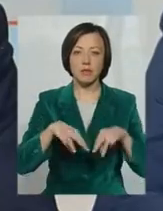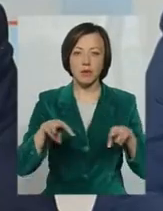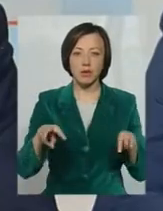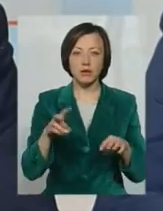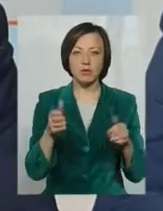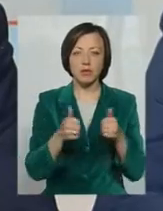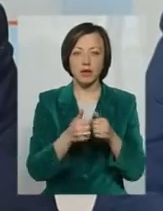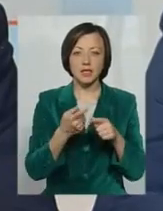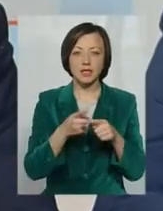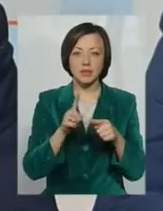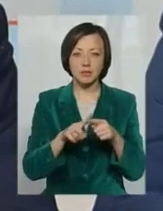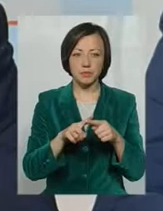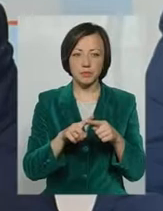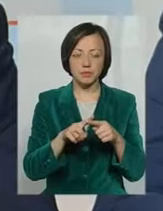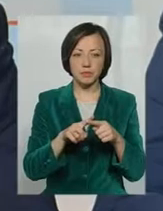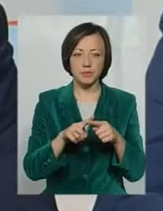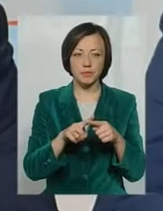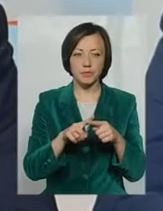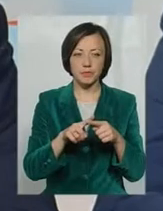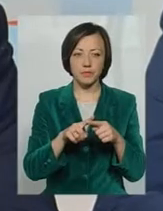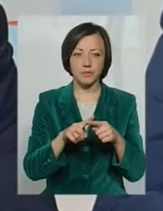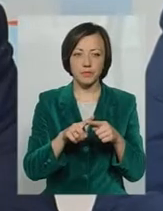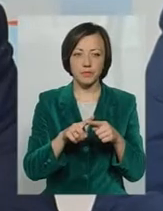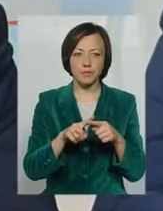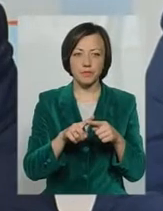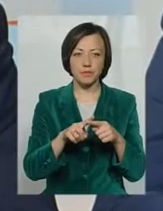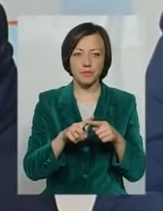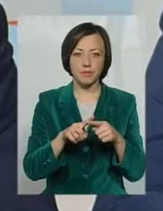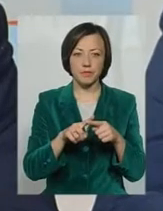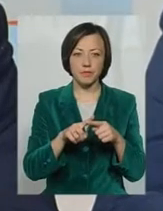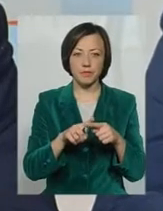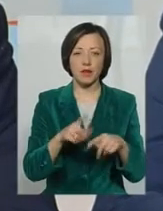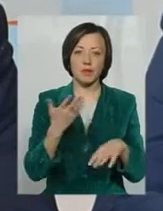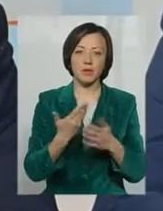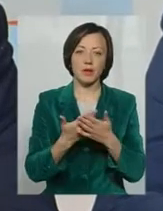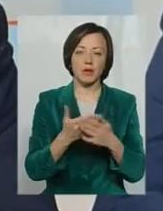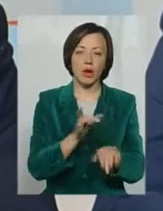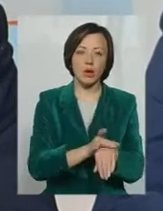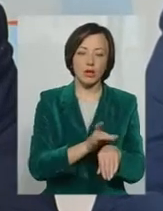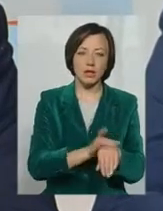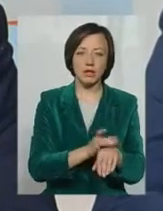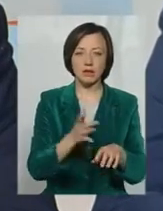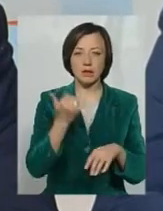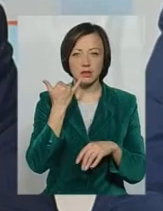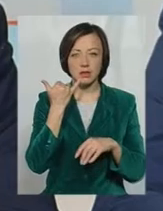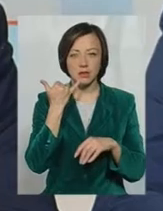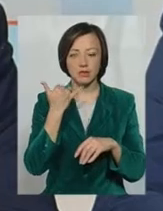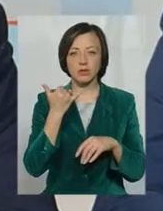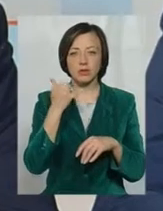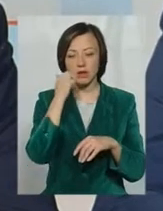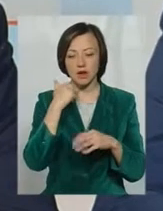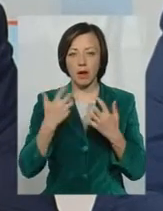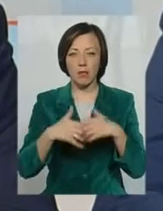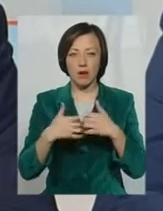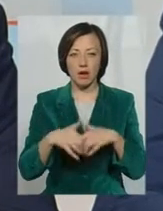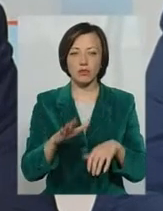тим, такі об'єкти по лотам, які виставлялися, розпочинаючи там з годинників, телефонних старих апаратів,